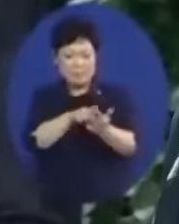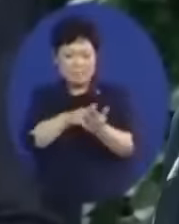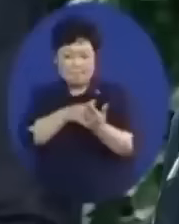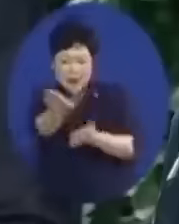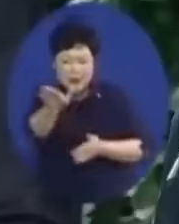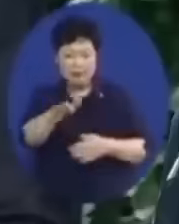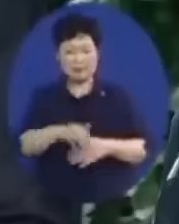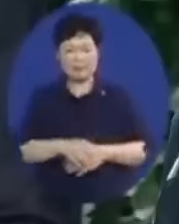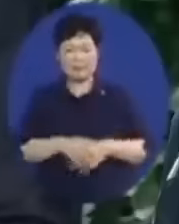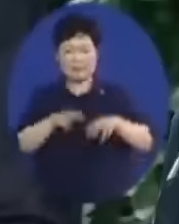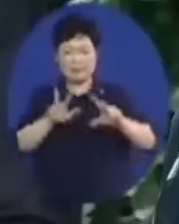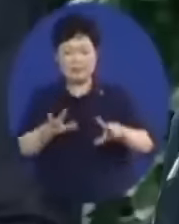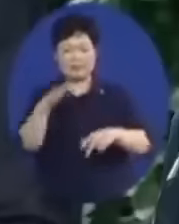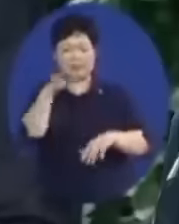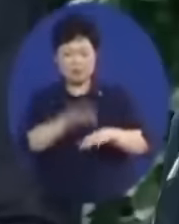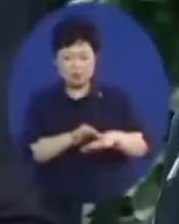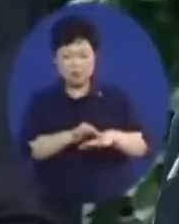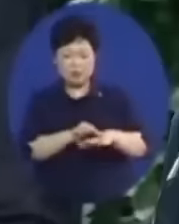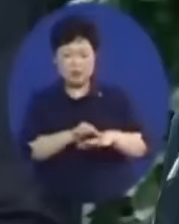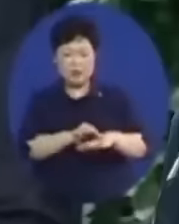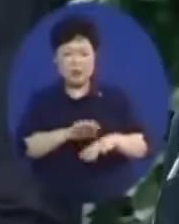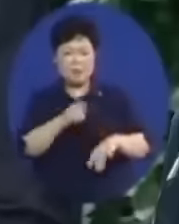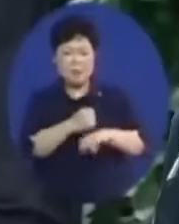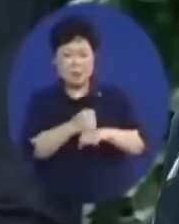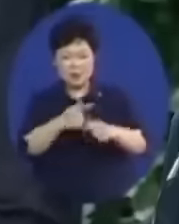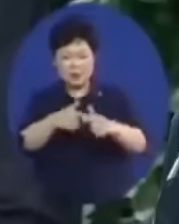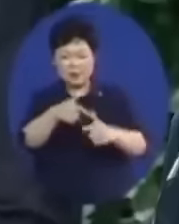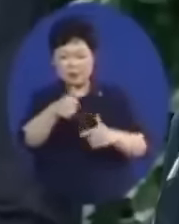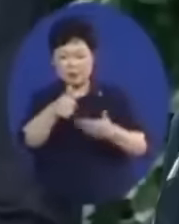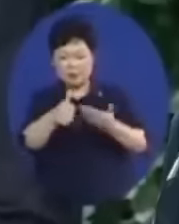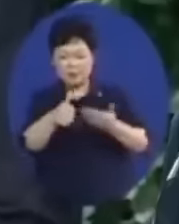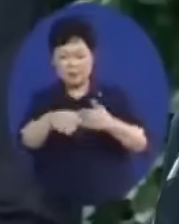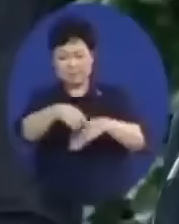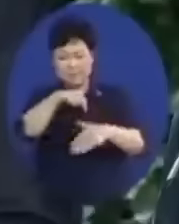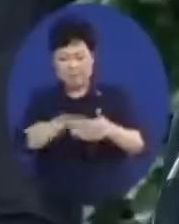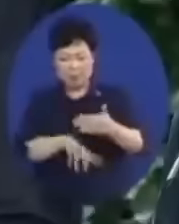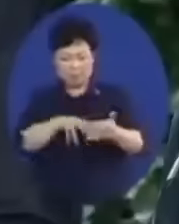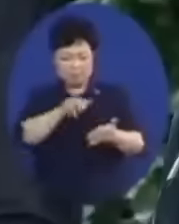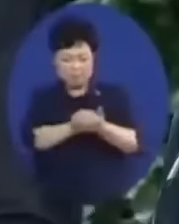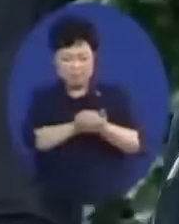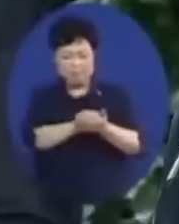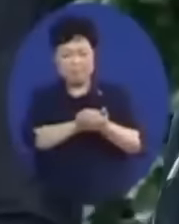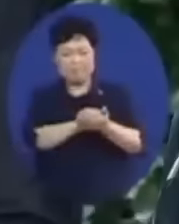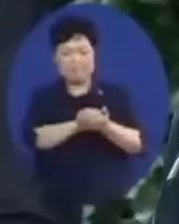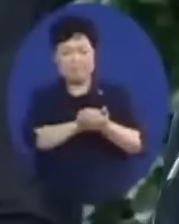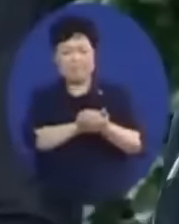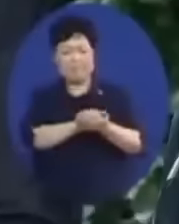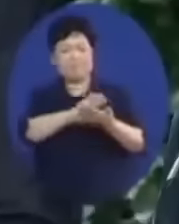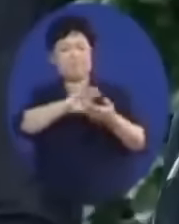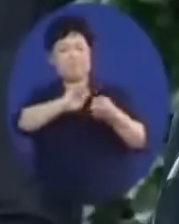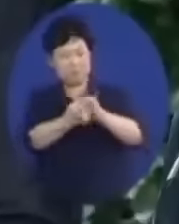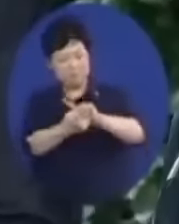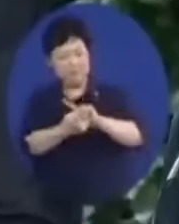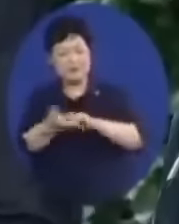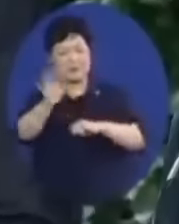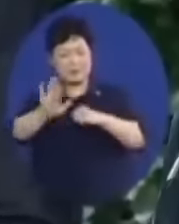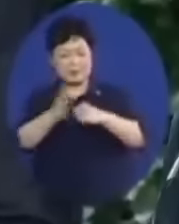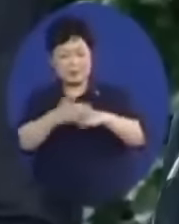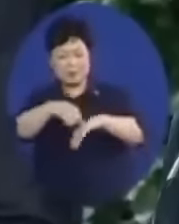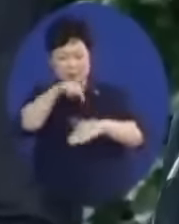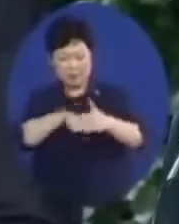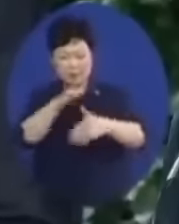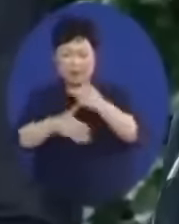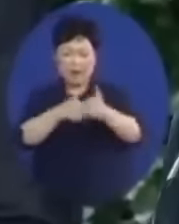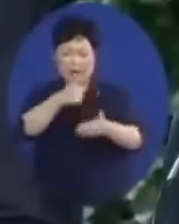쫓겨나서 육체에 붙어있고 예수님은 우리 마음을 점령하셨습니다. 그러므로 마음으로 이제